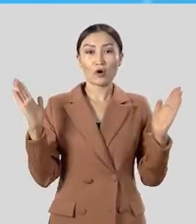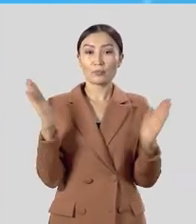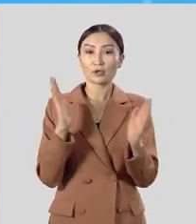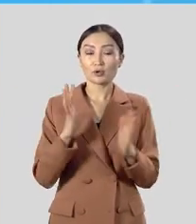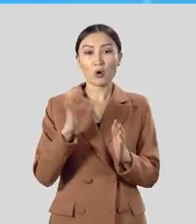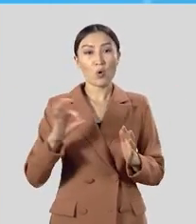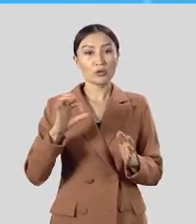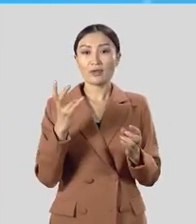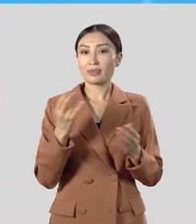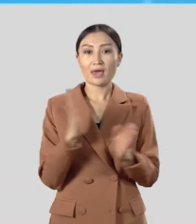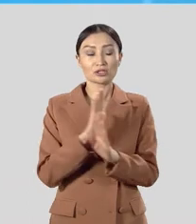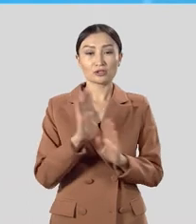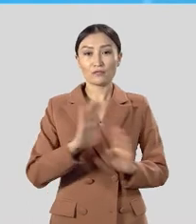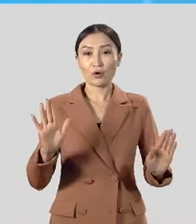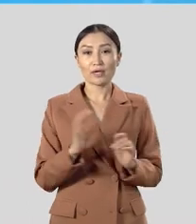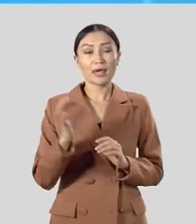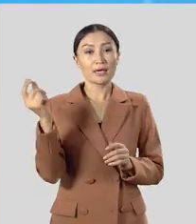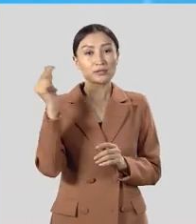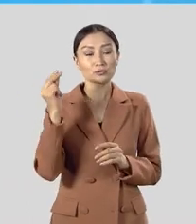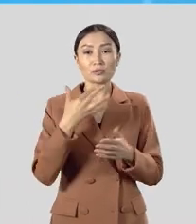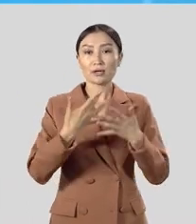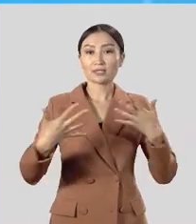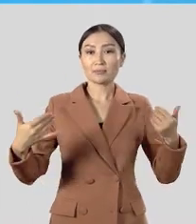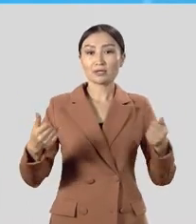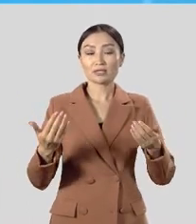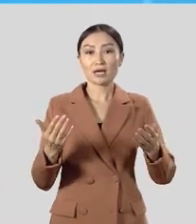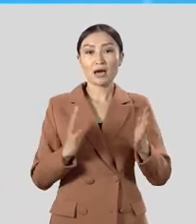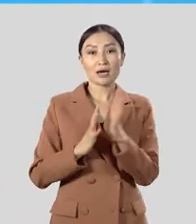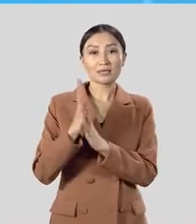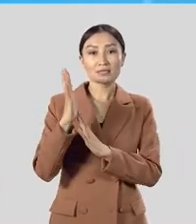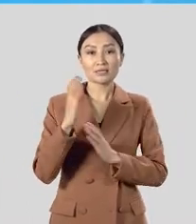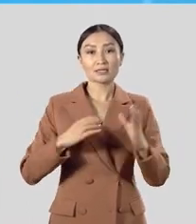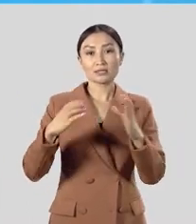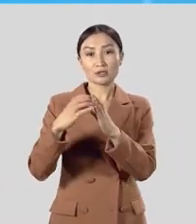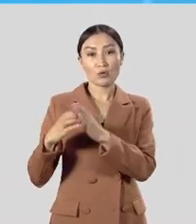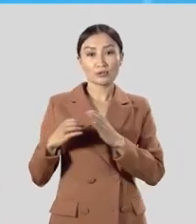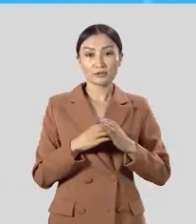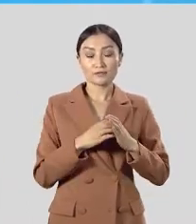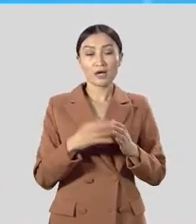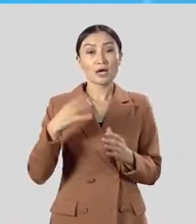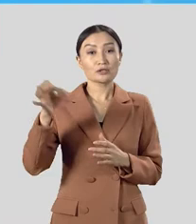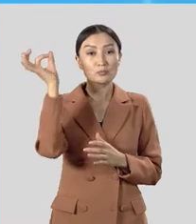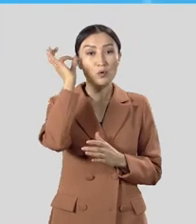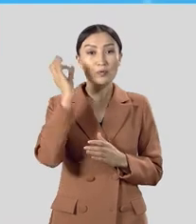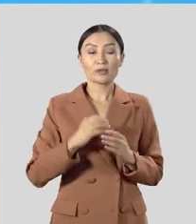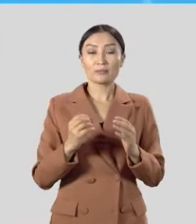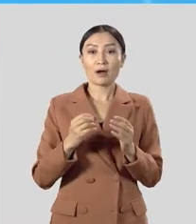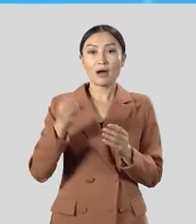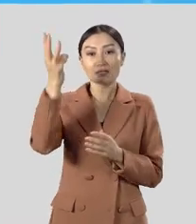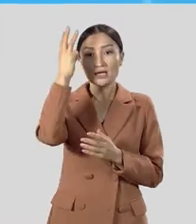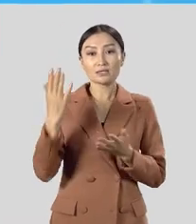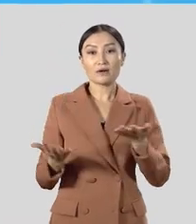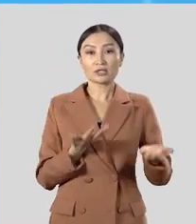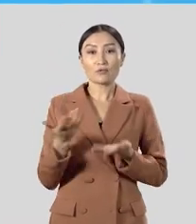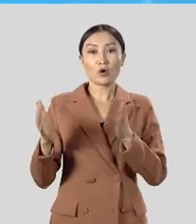от неживой, изучим разнообразие растительных сообществ. Давайте вспомним царство живой